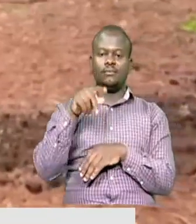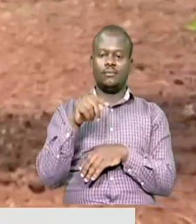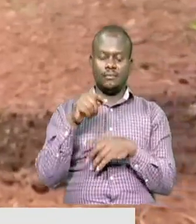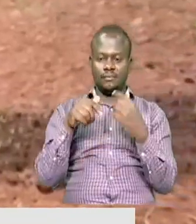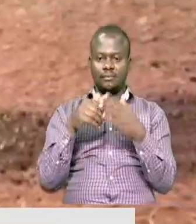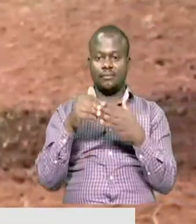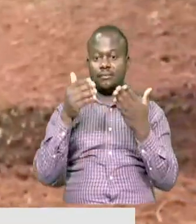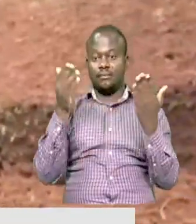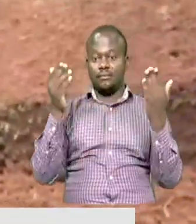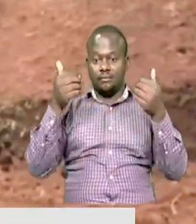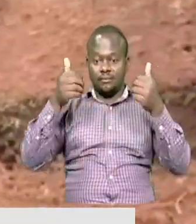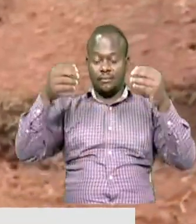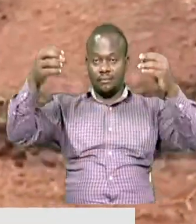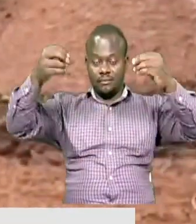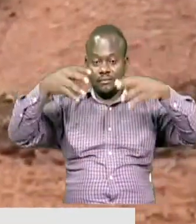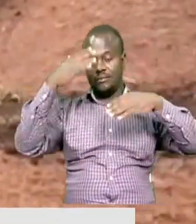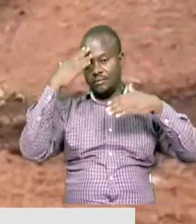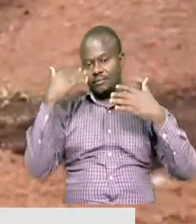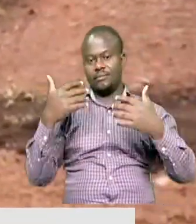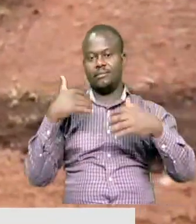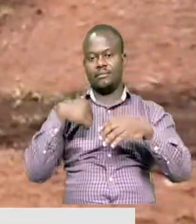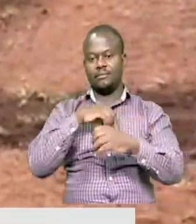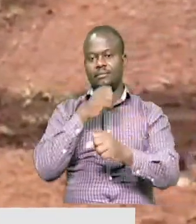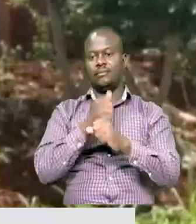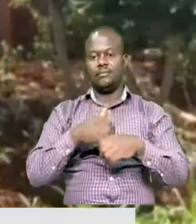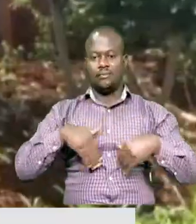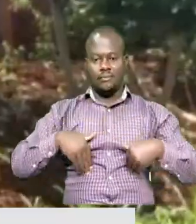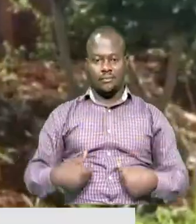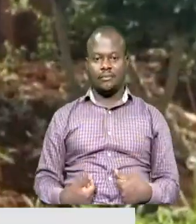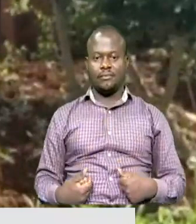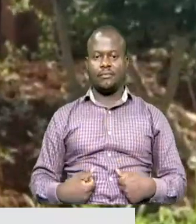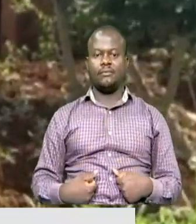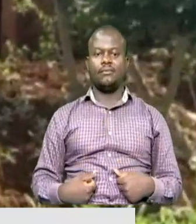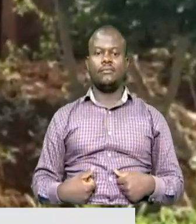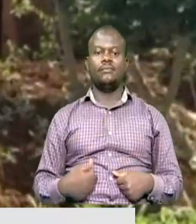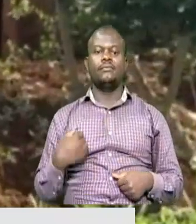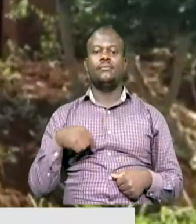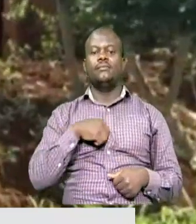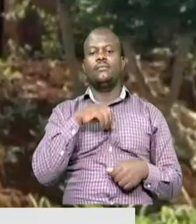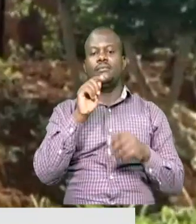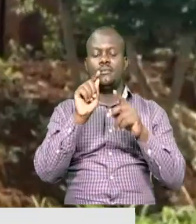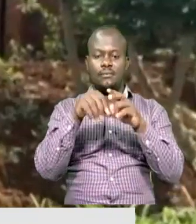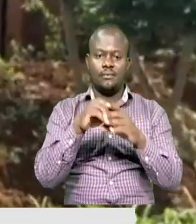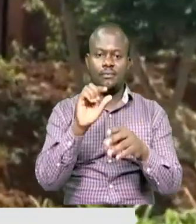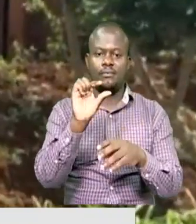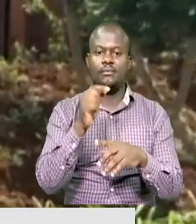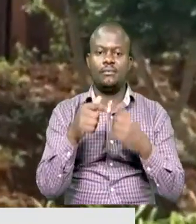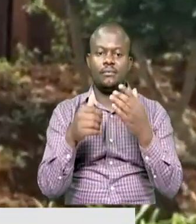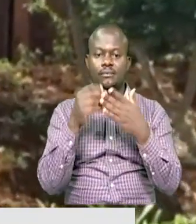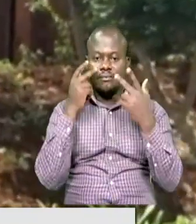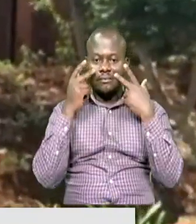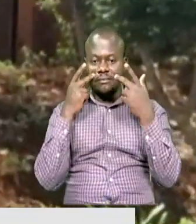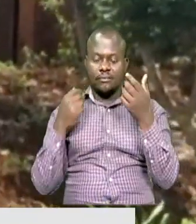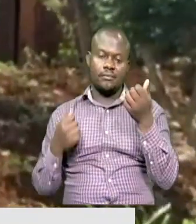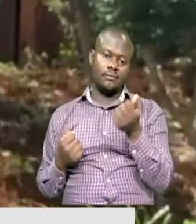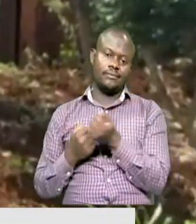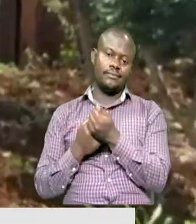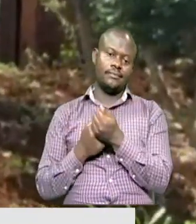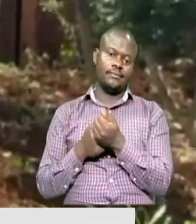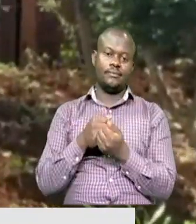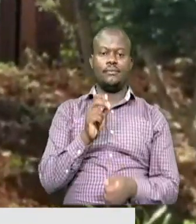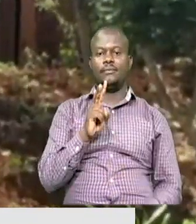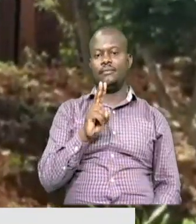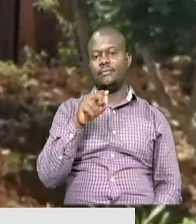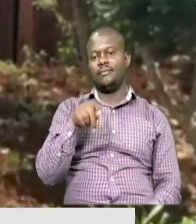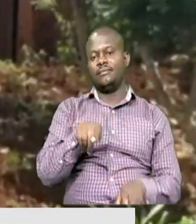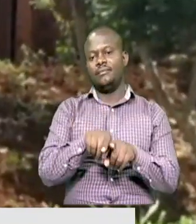mukadushyira habona muka amaboko yacu turakora agacuka kuko twitabira turi bakeye twakagobye kubona inkunga natwe bakaduha vipi nk'indi